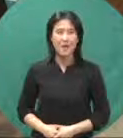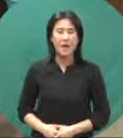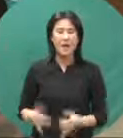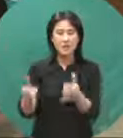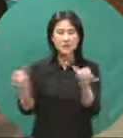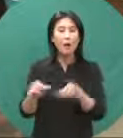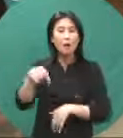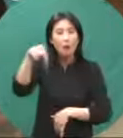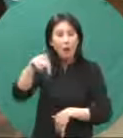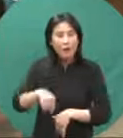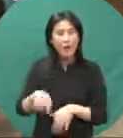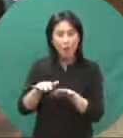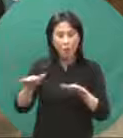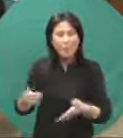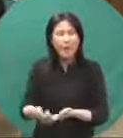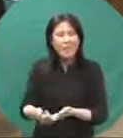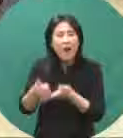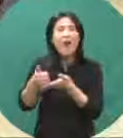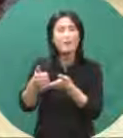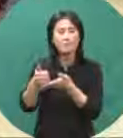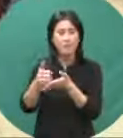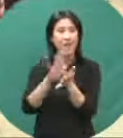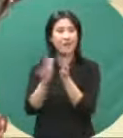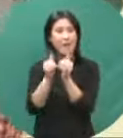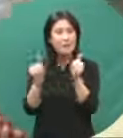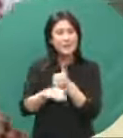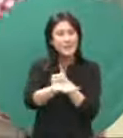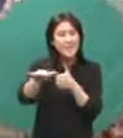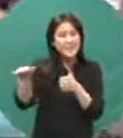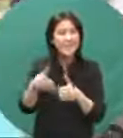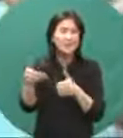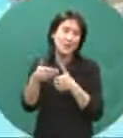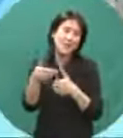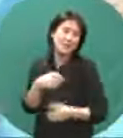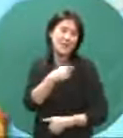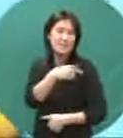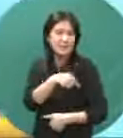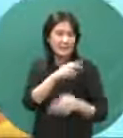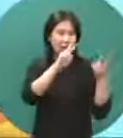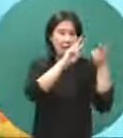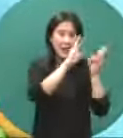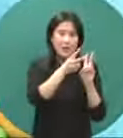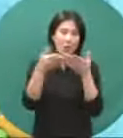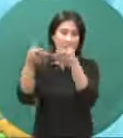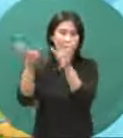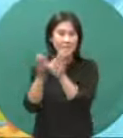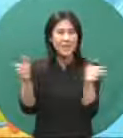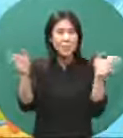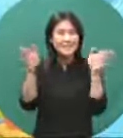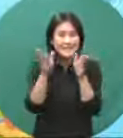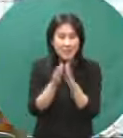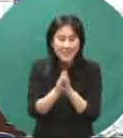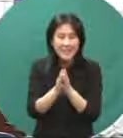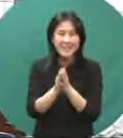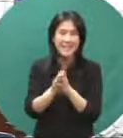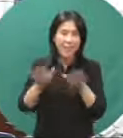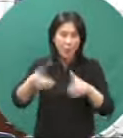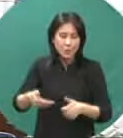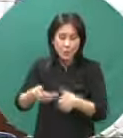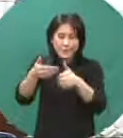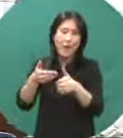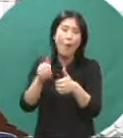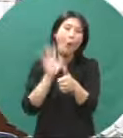県では社会の宝である子どもたちを県民みんなで育てようという思いで、企業や団体などと一緒になって子育